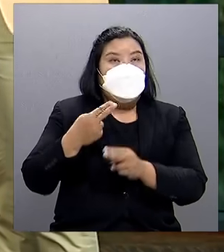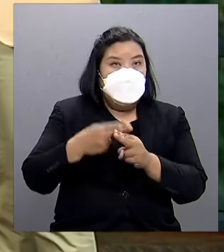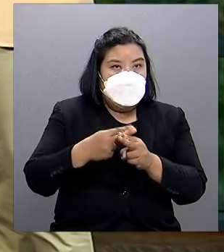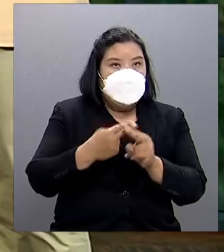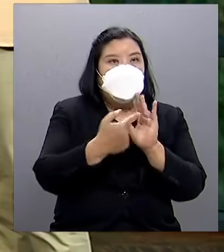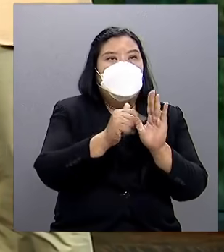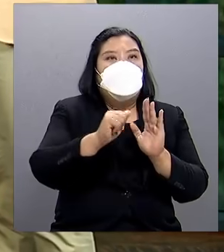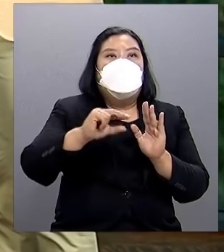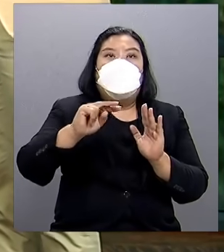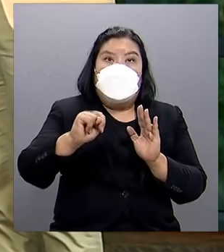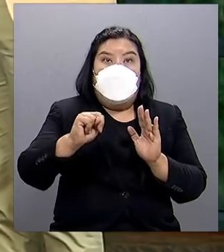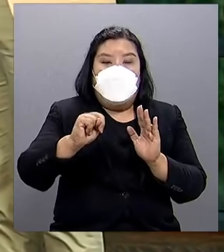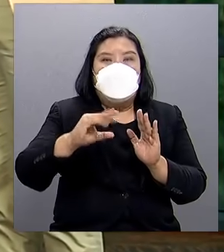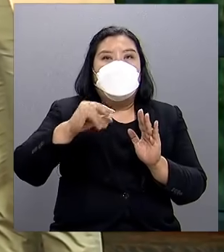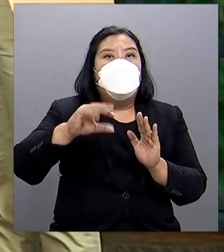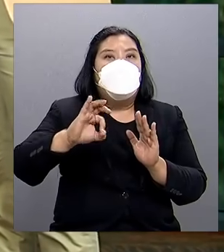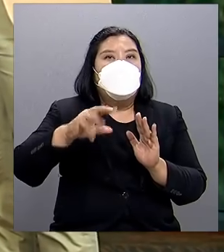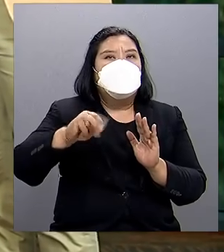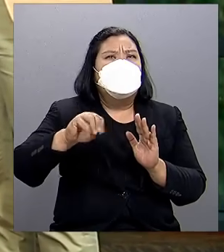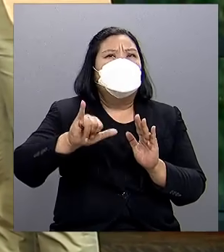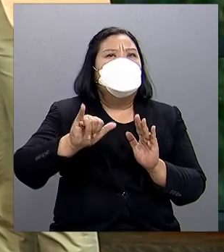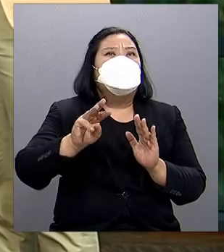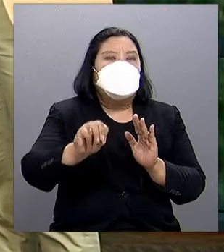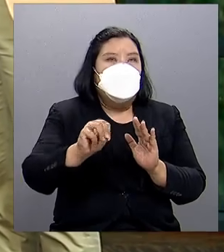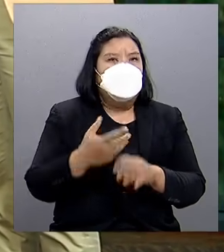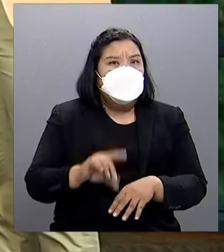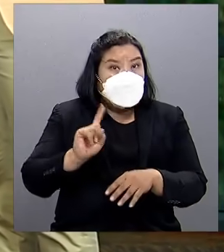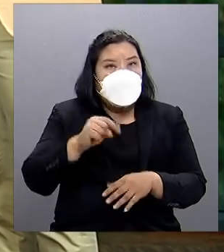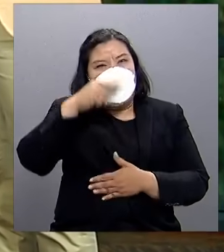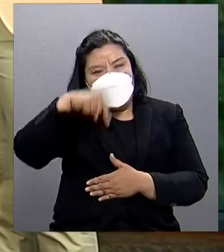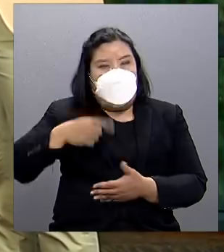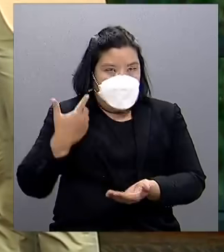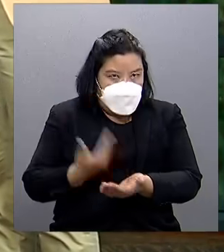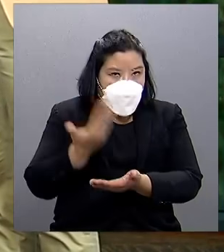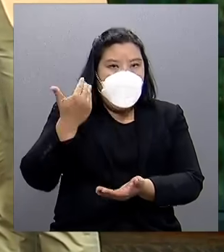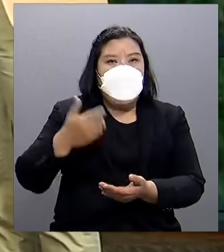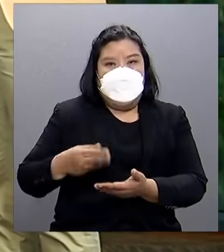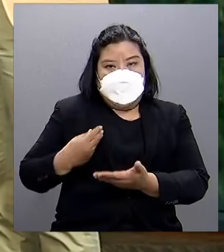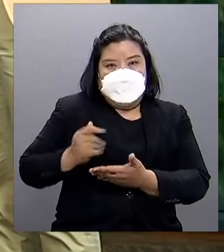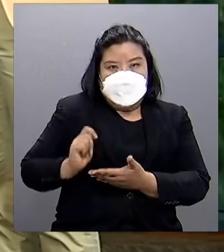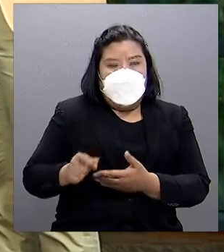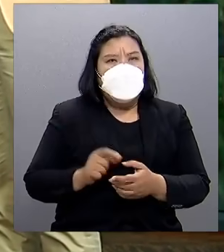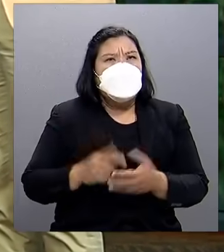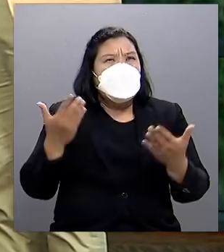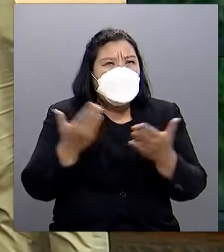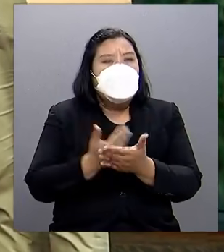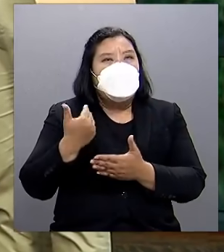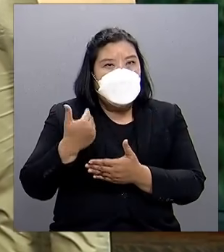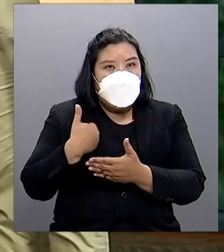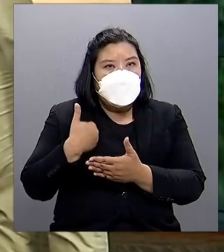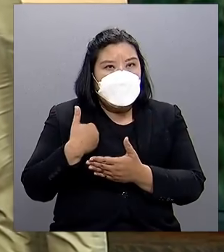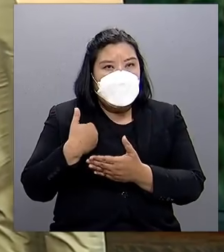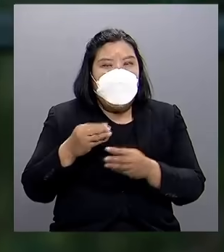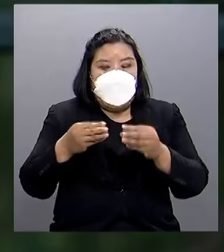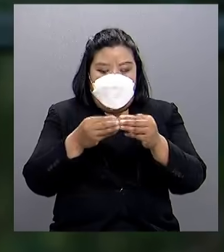เนี่ยถ้าเบอร์รี่อาจจะแพงหน่อยใช่ไหมครับเราก ็ อาจจะเป็นตัว ลูกมอน ลูกไหนอย่างเงี้ยครับ